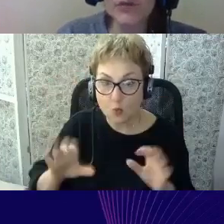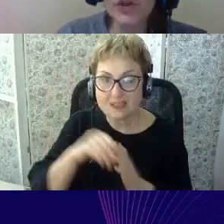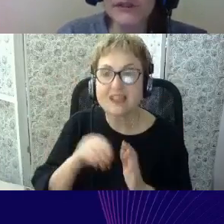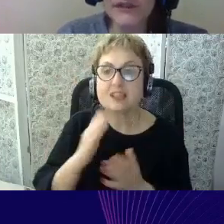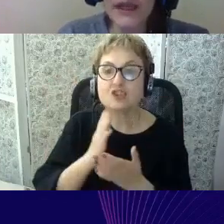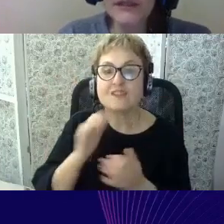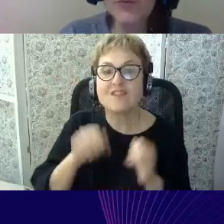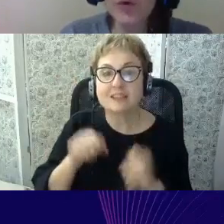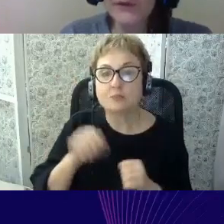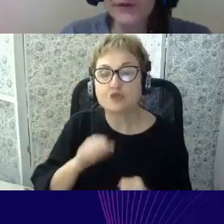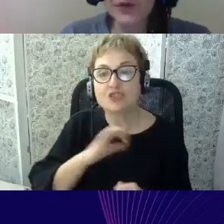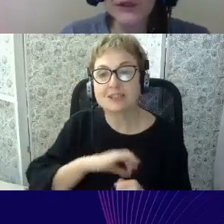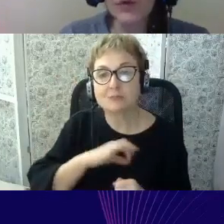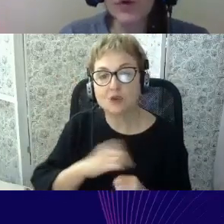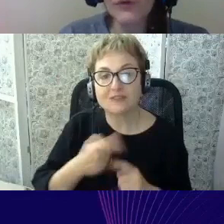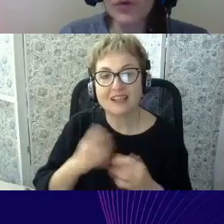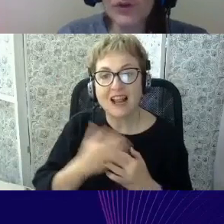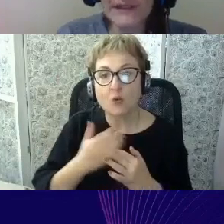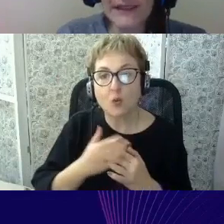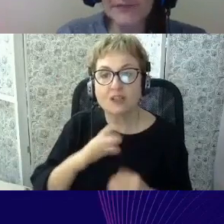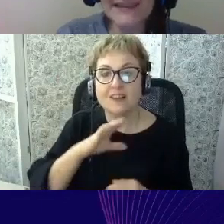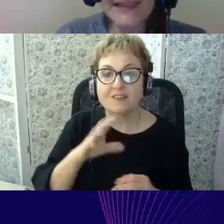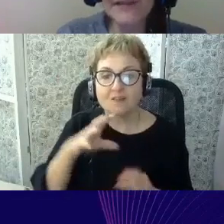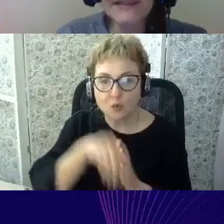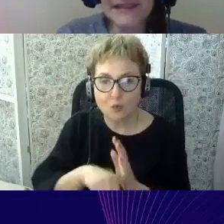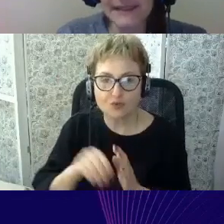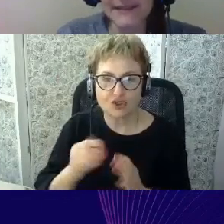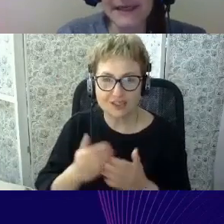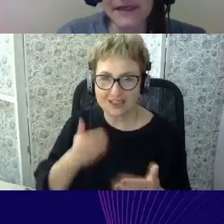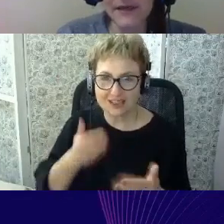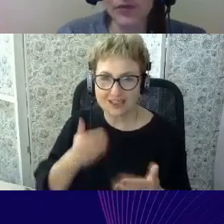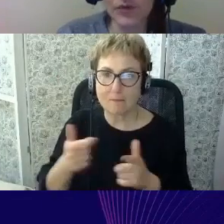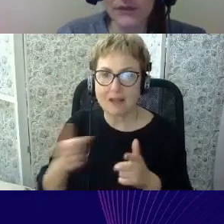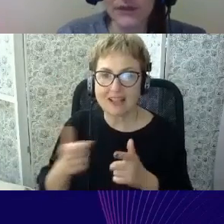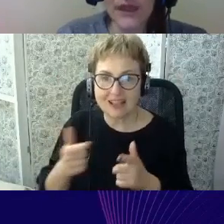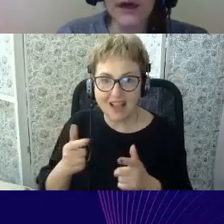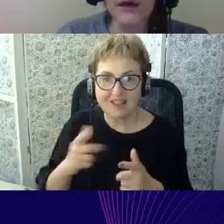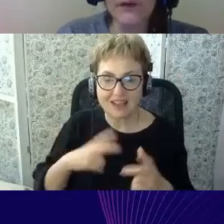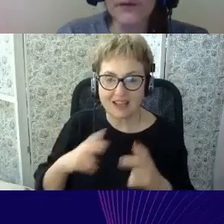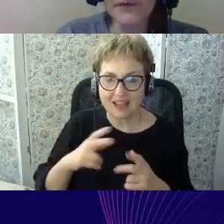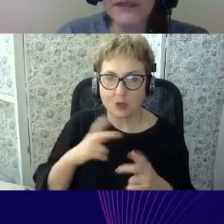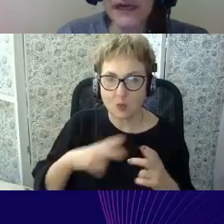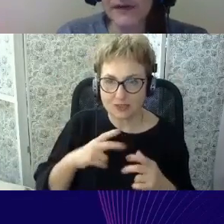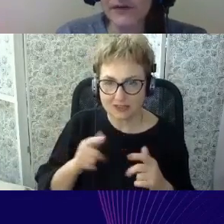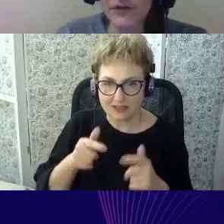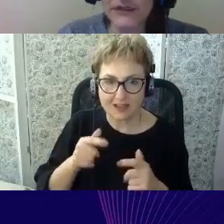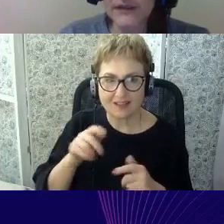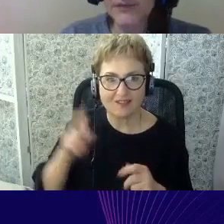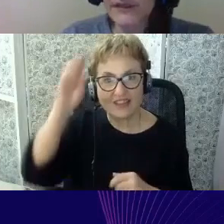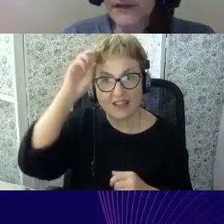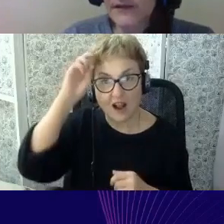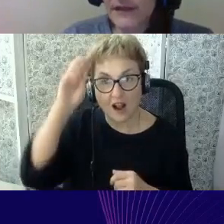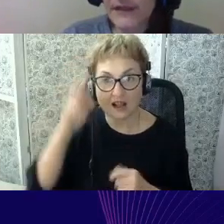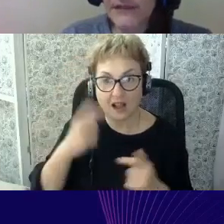содержит возможность использования вот этой льготы, в том числе и на подготовительных отделениях и курсах в федеральных